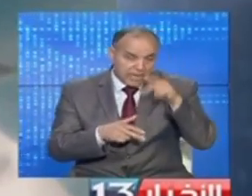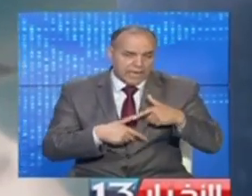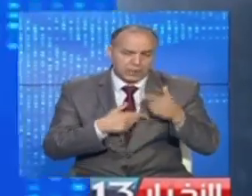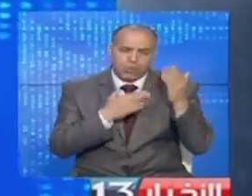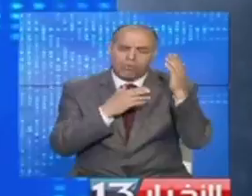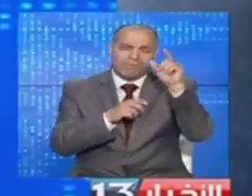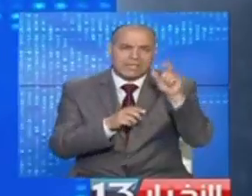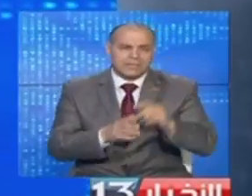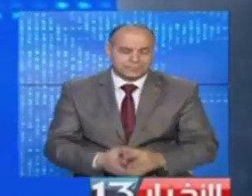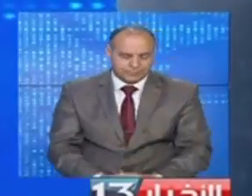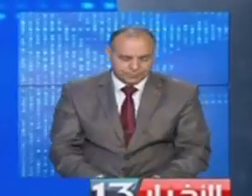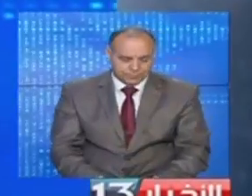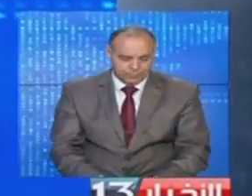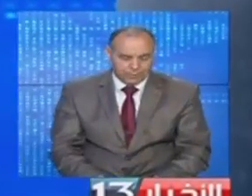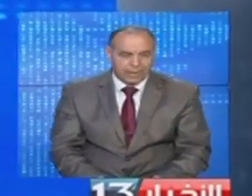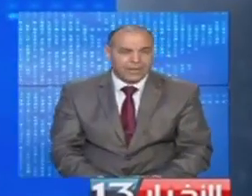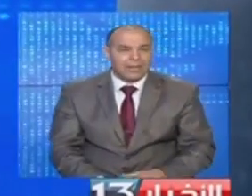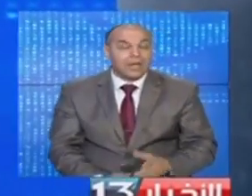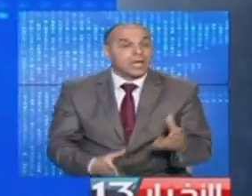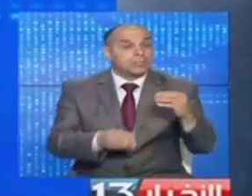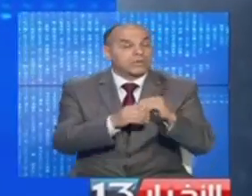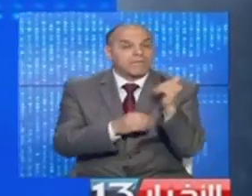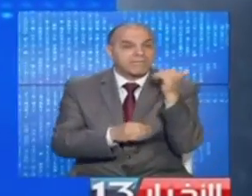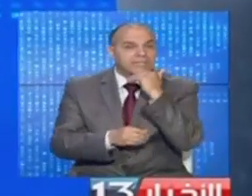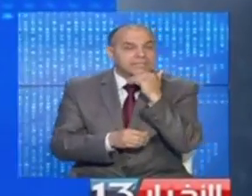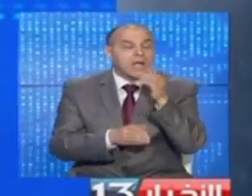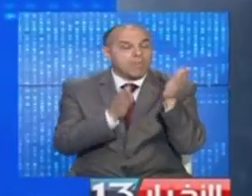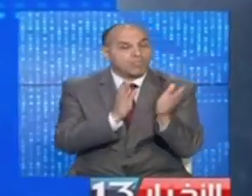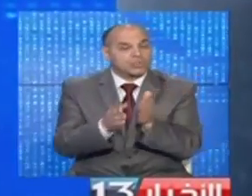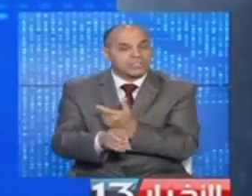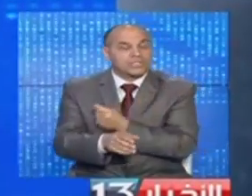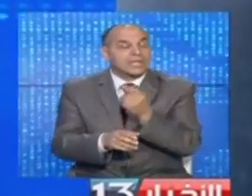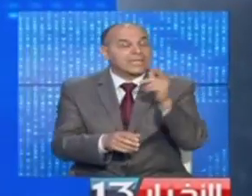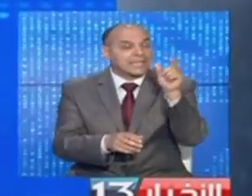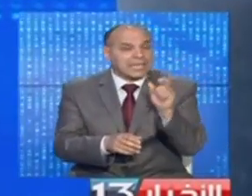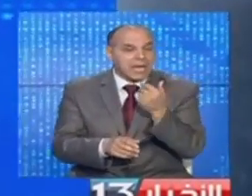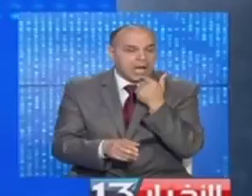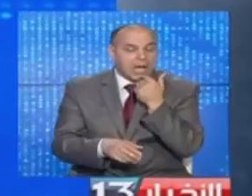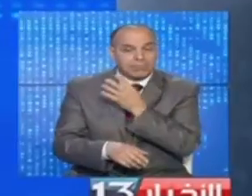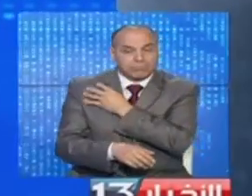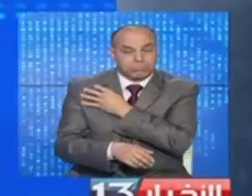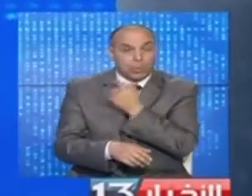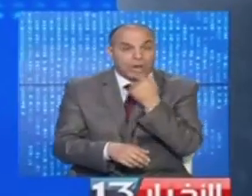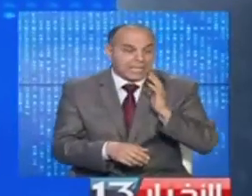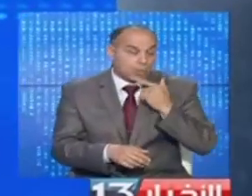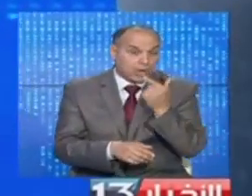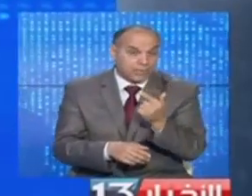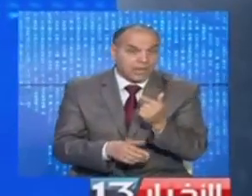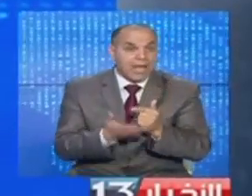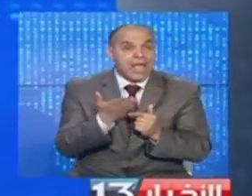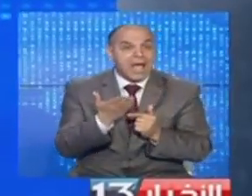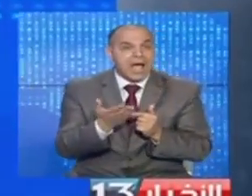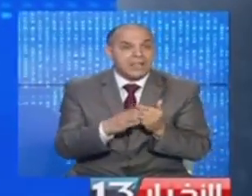السبيطار. وعن ظروف التأقلم السريع مع المستشفيات الإيطالية، أفاد النقيب هيثم العسكري